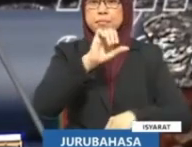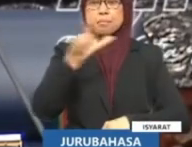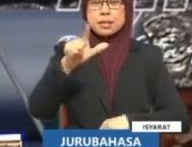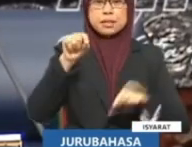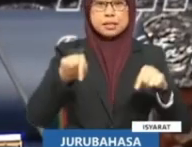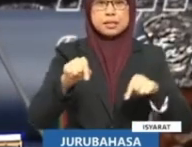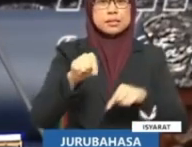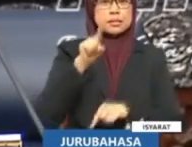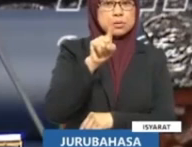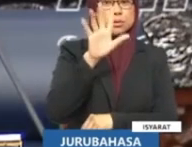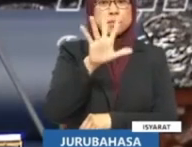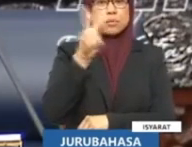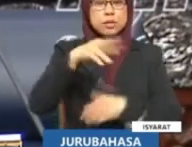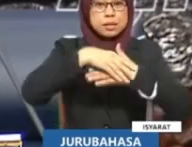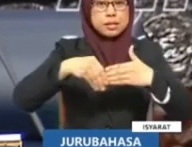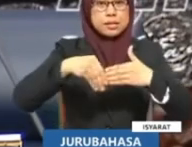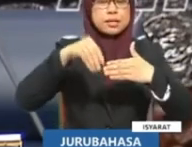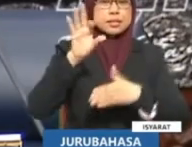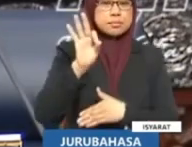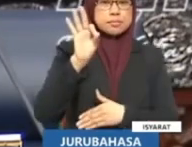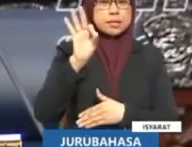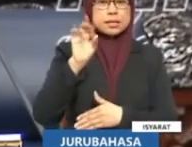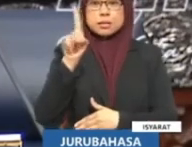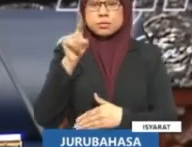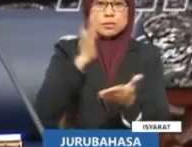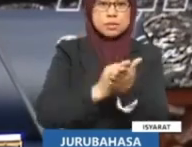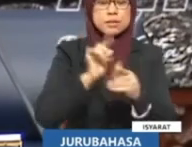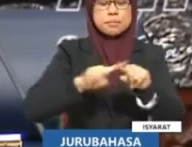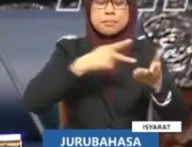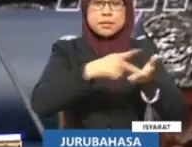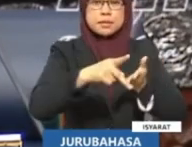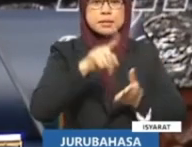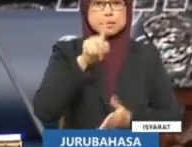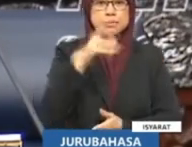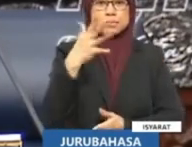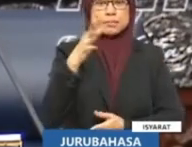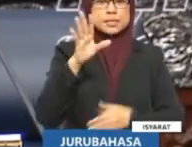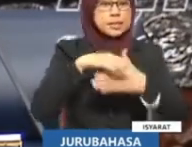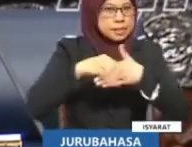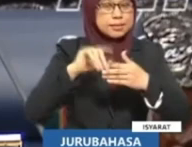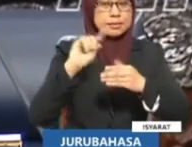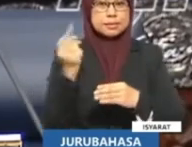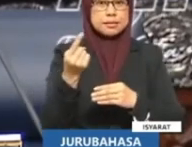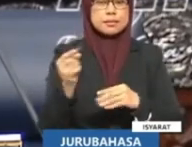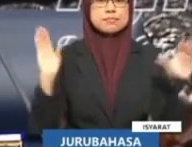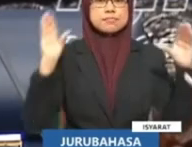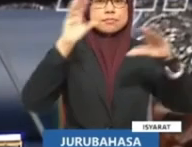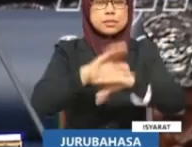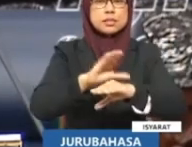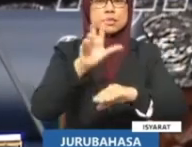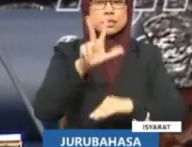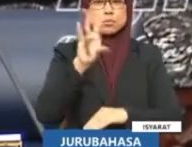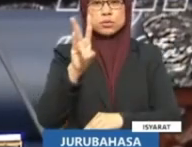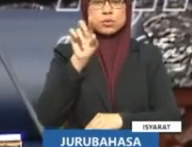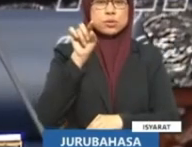billini 152 Ringgit 91cm tapi dibayar hanya 115 ringgit saja dengan subsidi